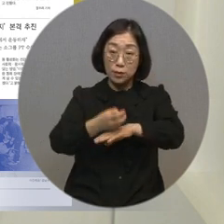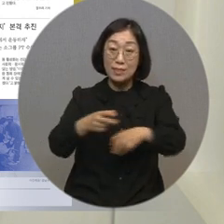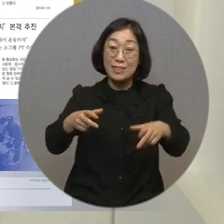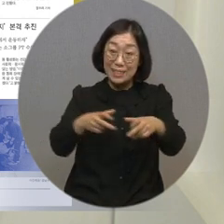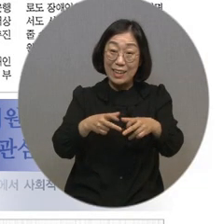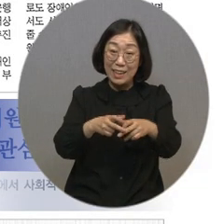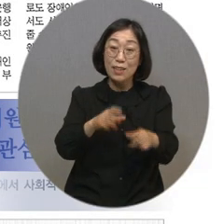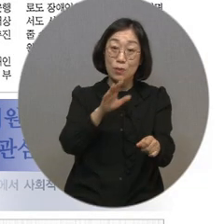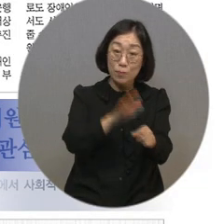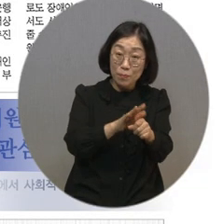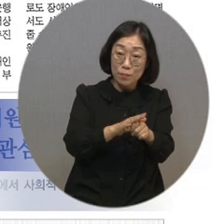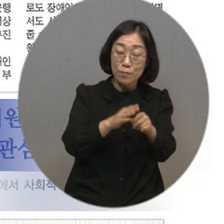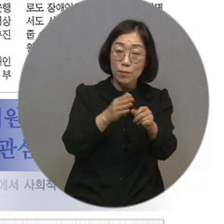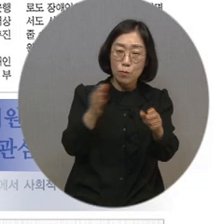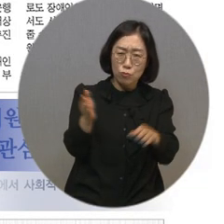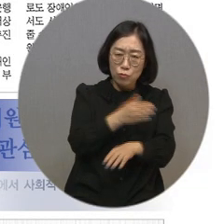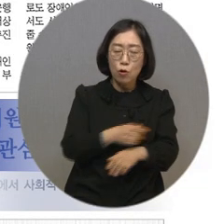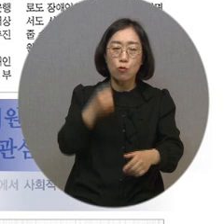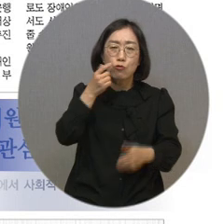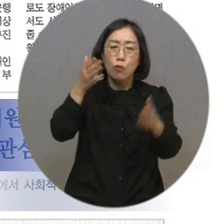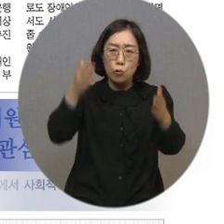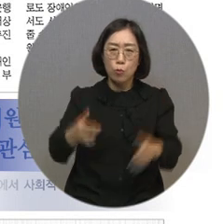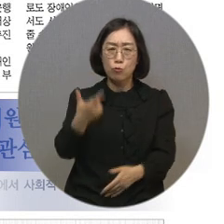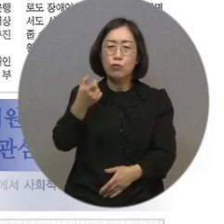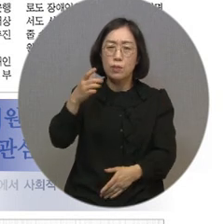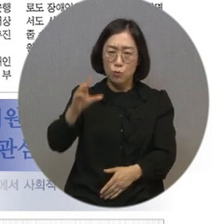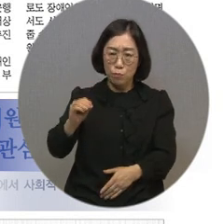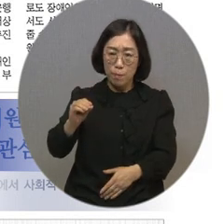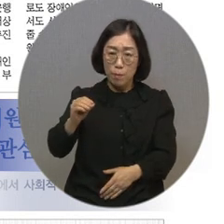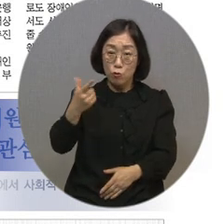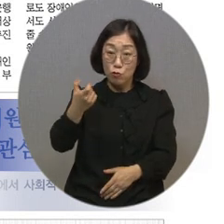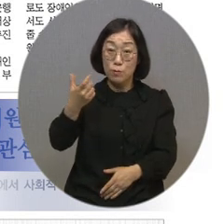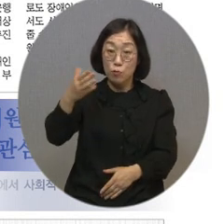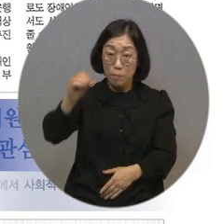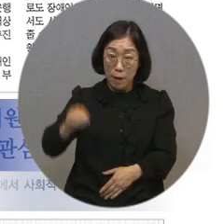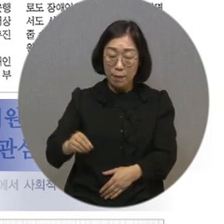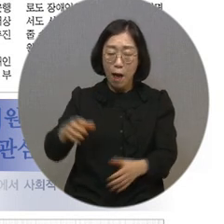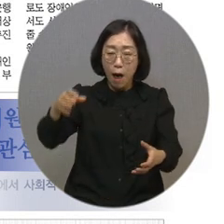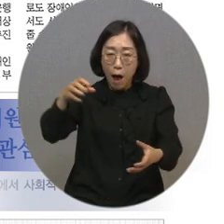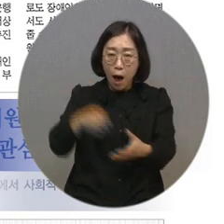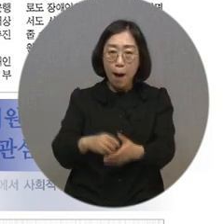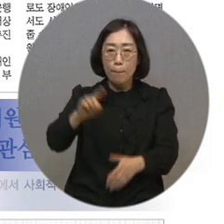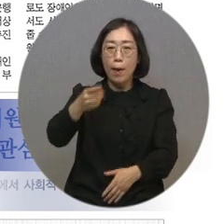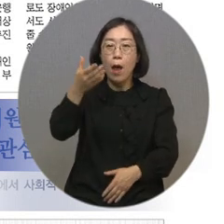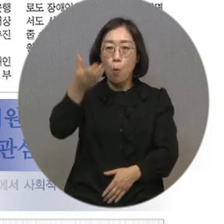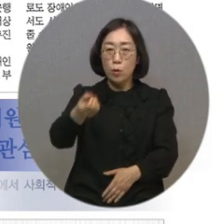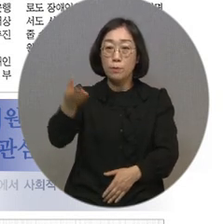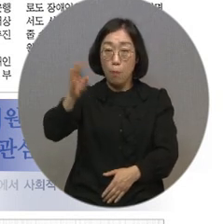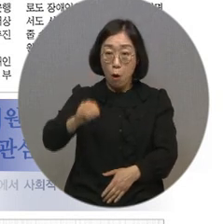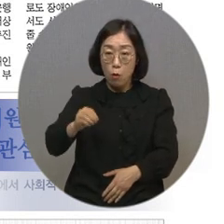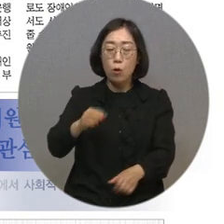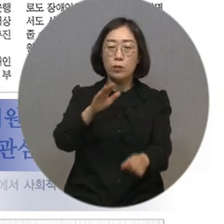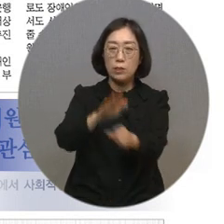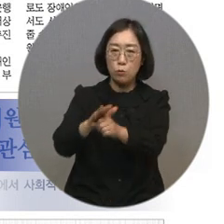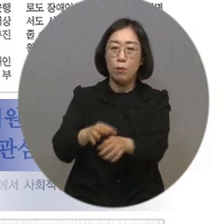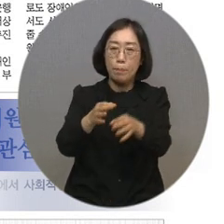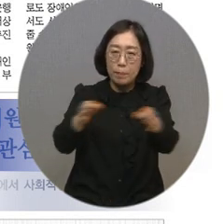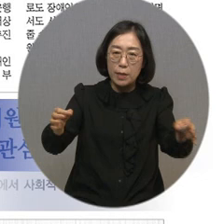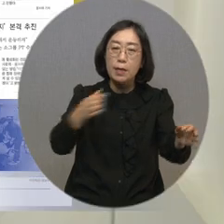시작한 이후 6개월간 66만 명에게 총 150억 원을 환급 있다는 소식이